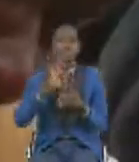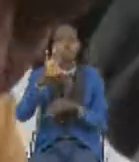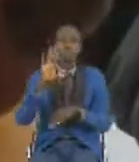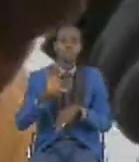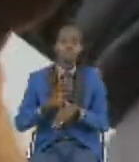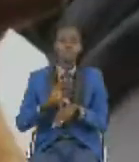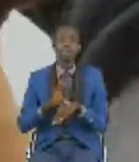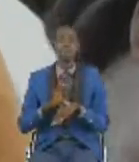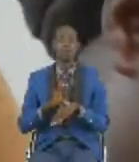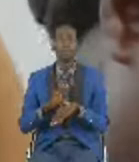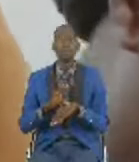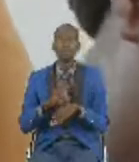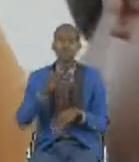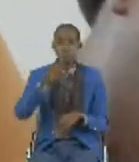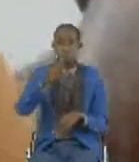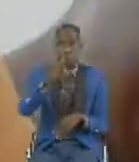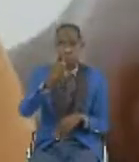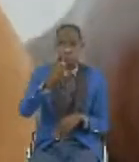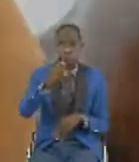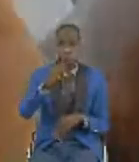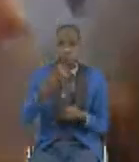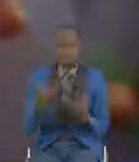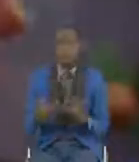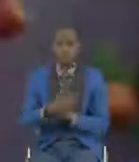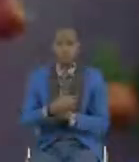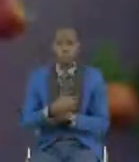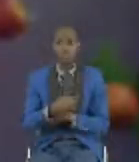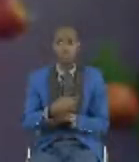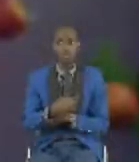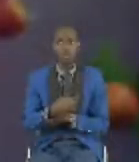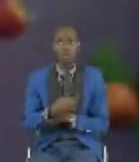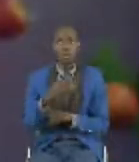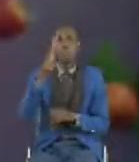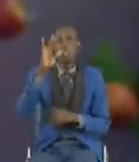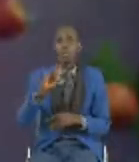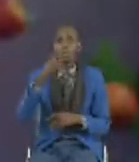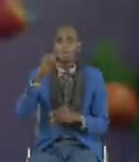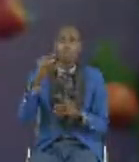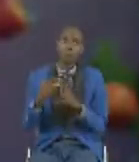église, vous, toi aujourd'hui, par